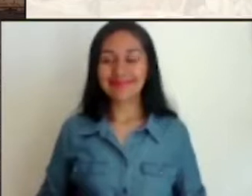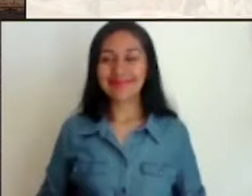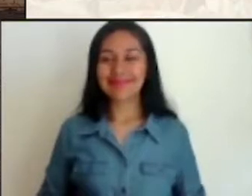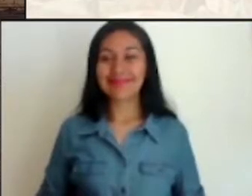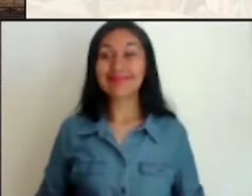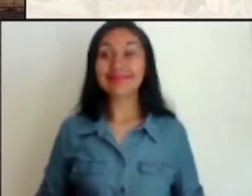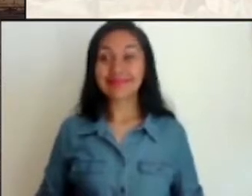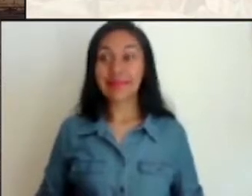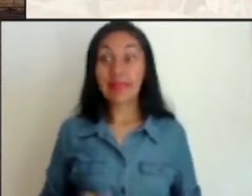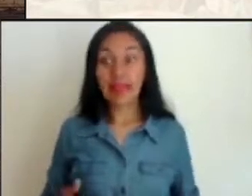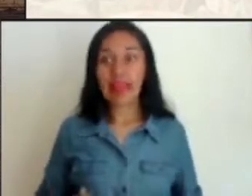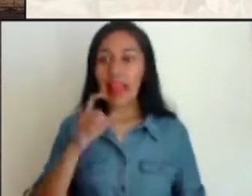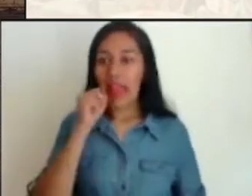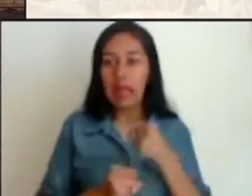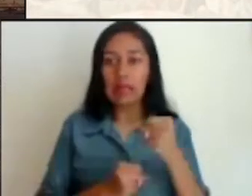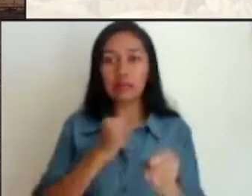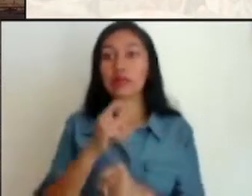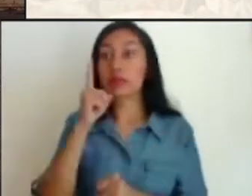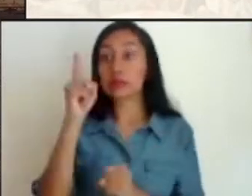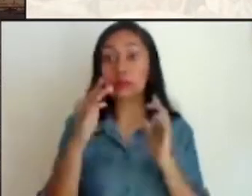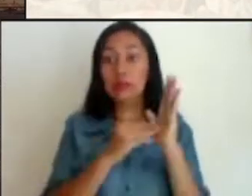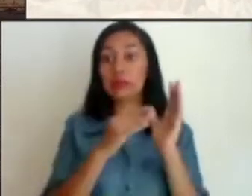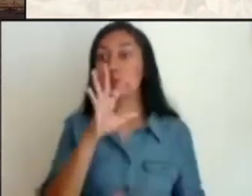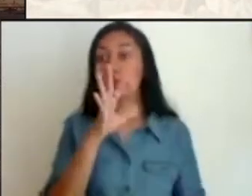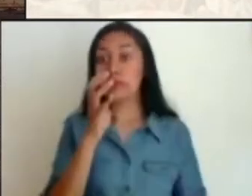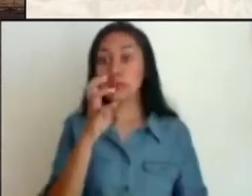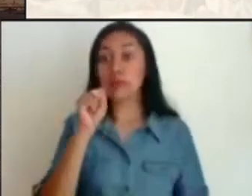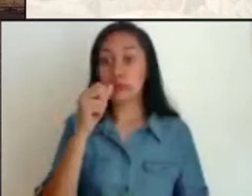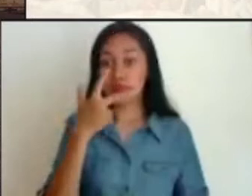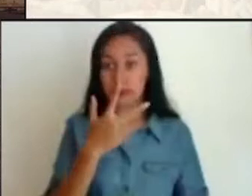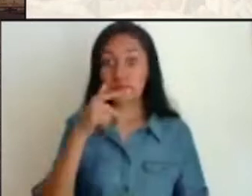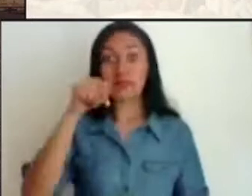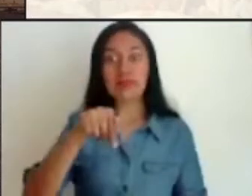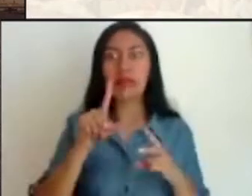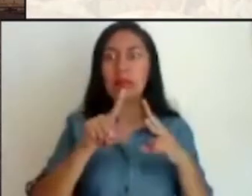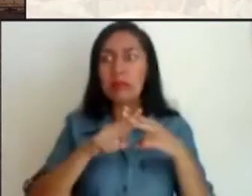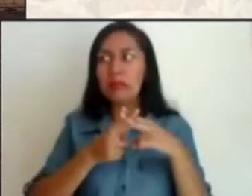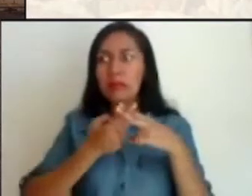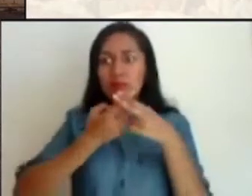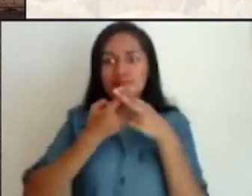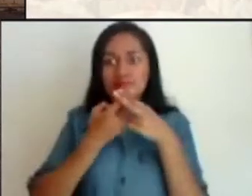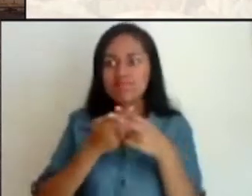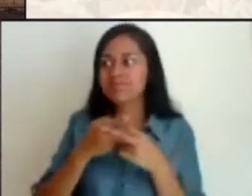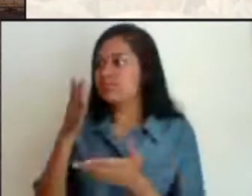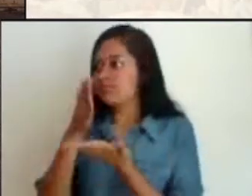In 1468 si decidió hacer otro lazaretto, pero esta vez para aislar a las personas